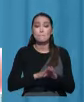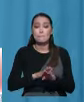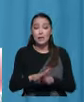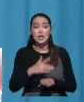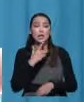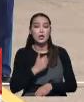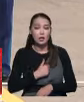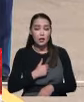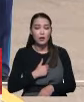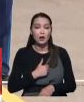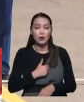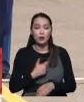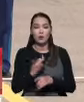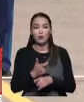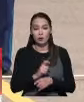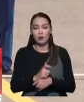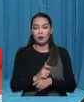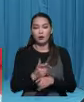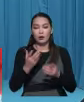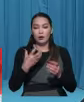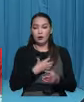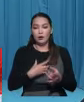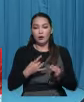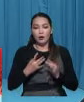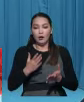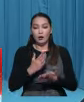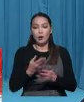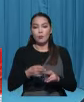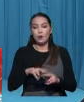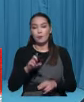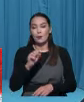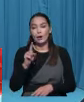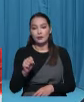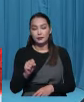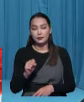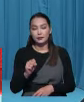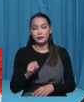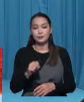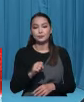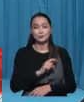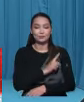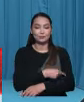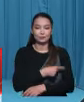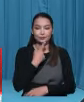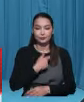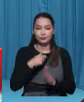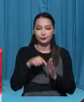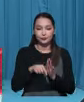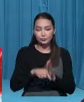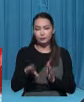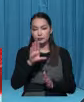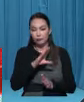әскеріміз үшін айтулы оқиға. Бұл база күшті құрылымдардың әлеуетін едәуір